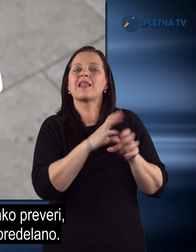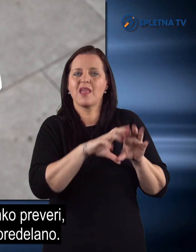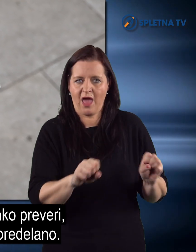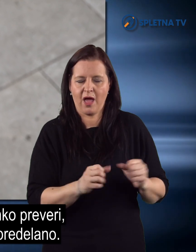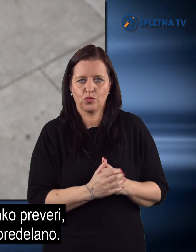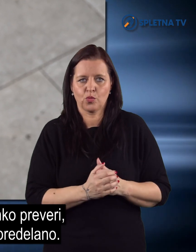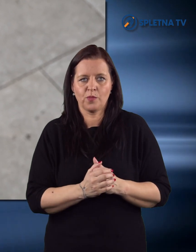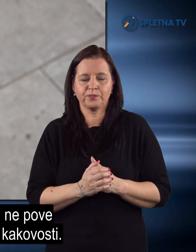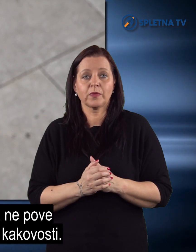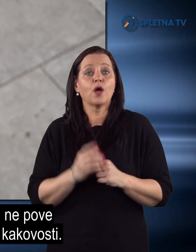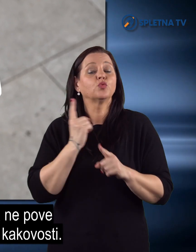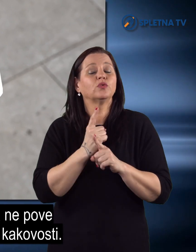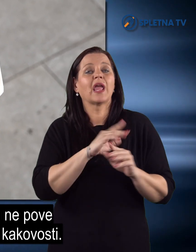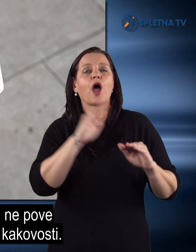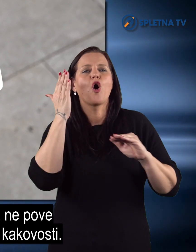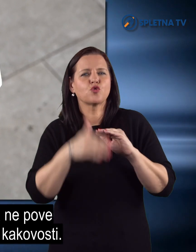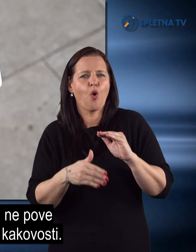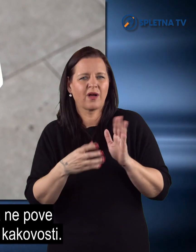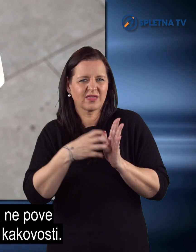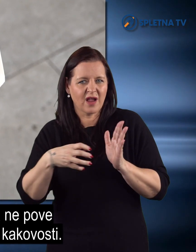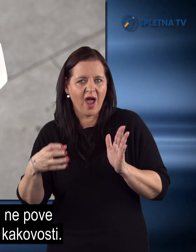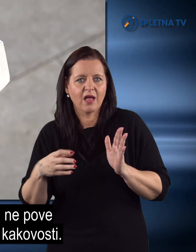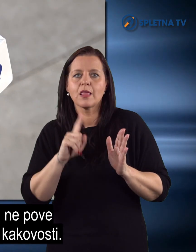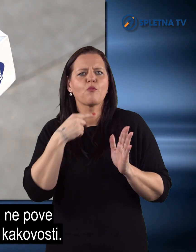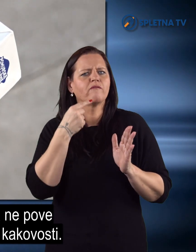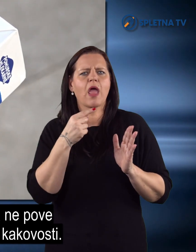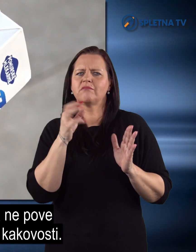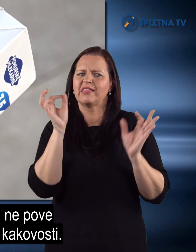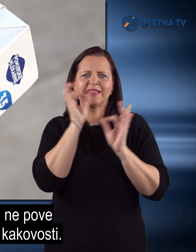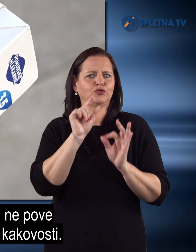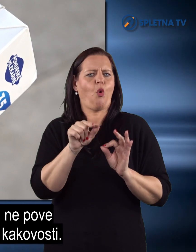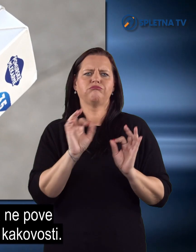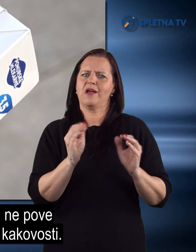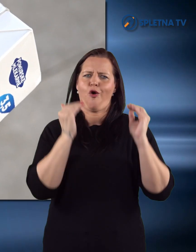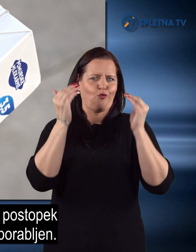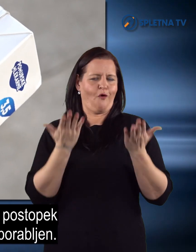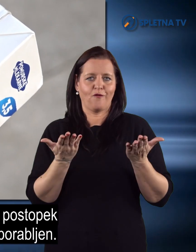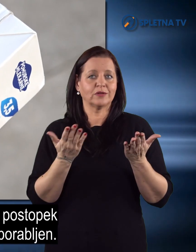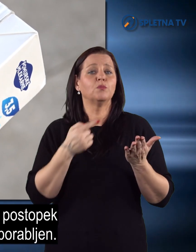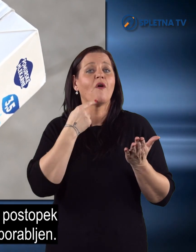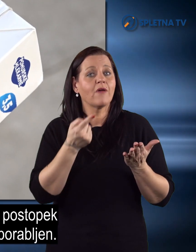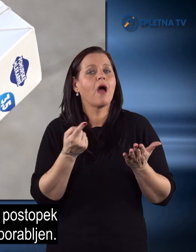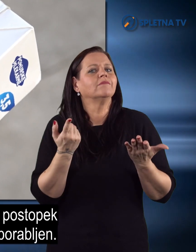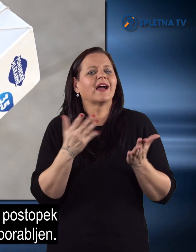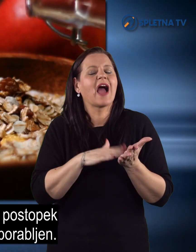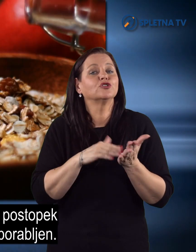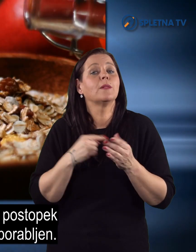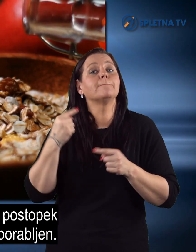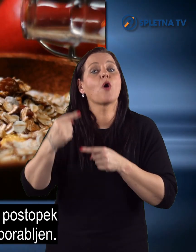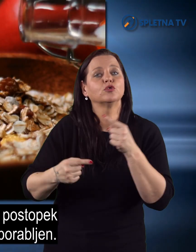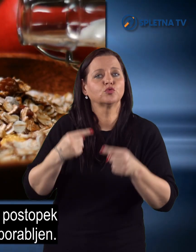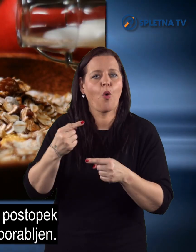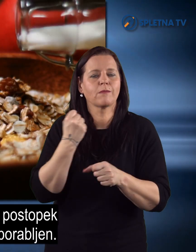predelano. Tudi rok trajanja ne pove neposredno nič o kakovosti. Pove pa, kakšen postopek obdelave je